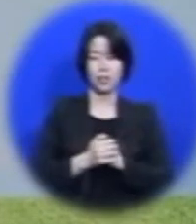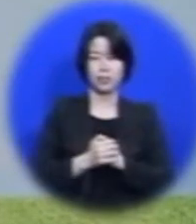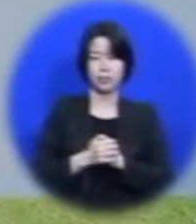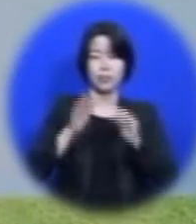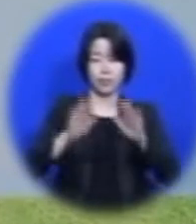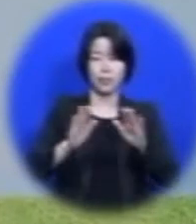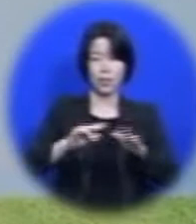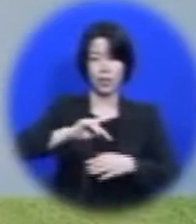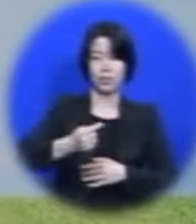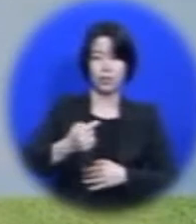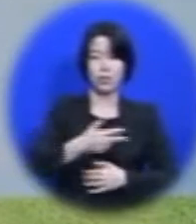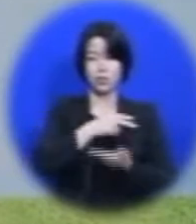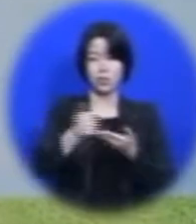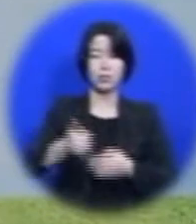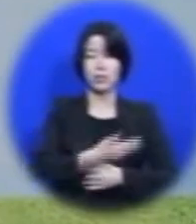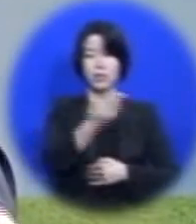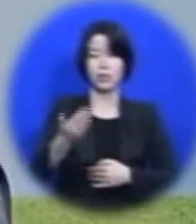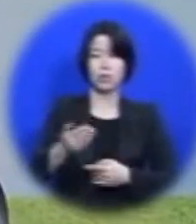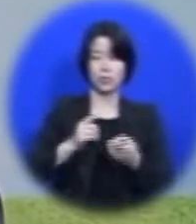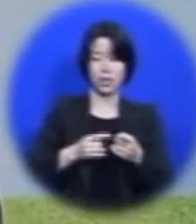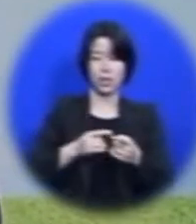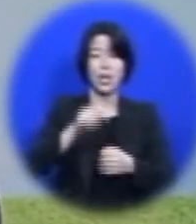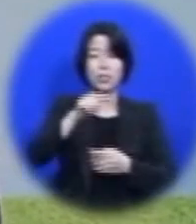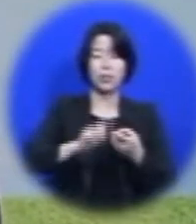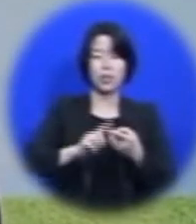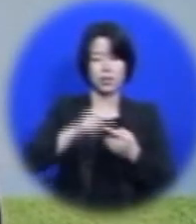오늘도 주님은 여러분에게 그 점을 물으세요.